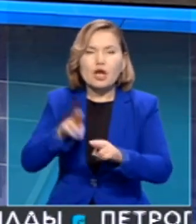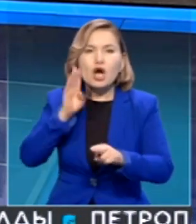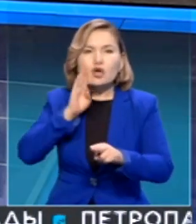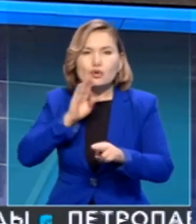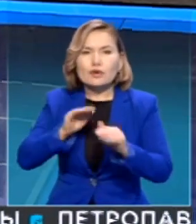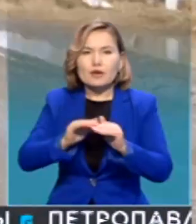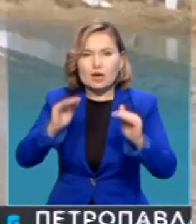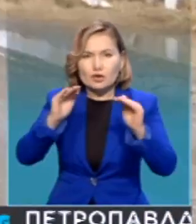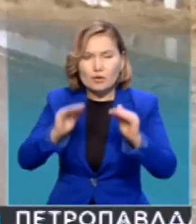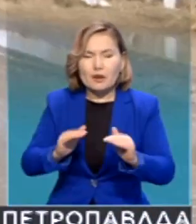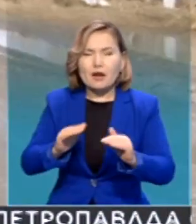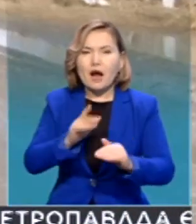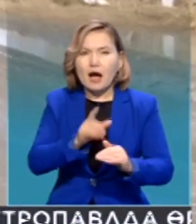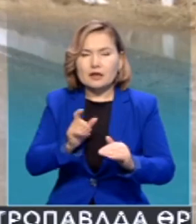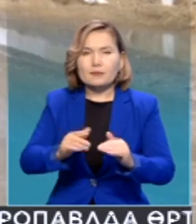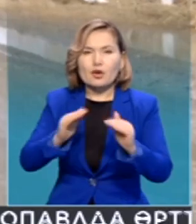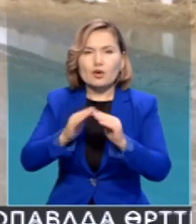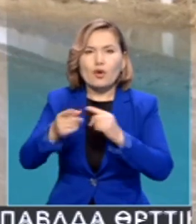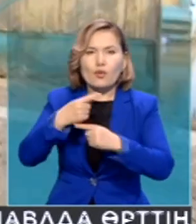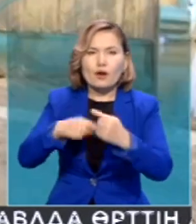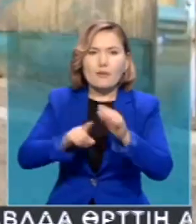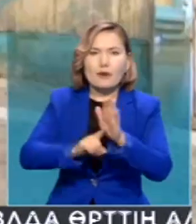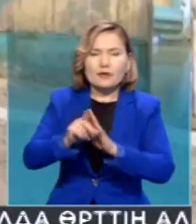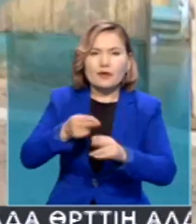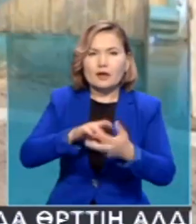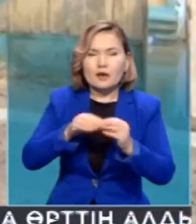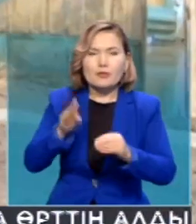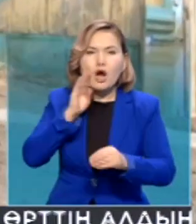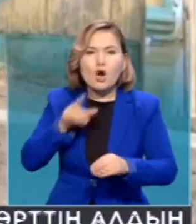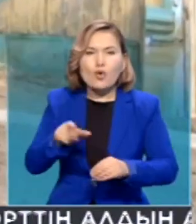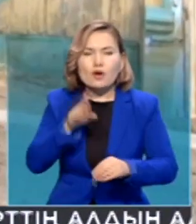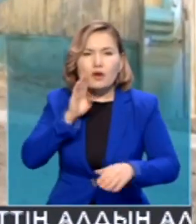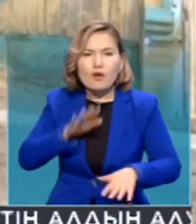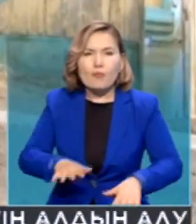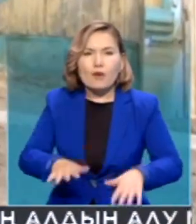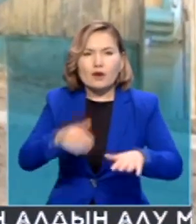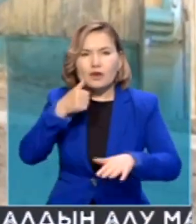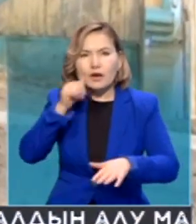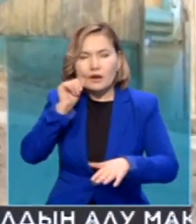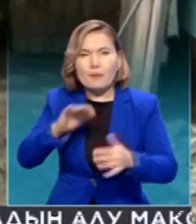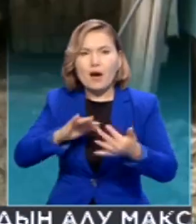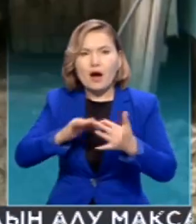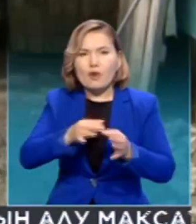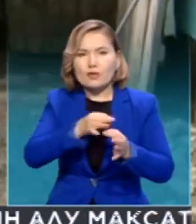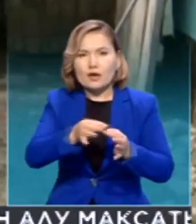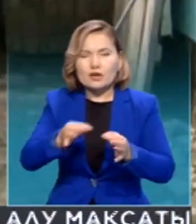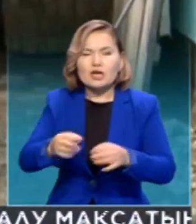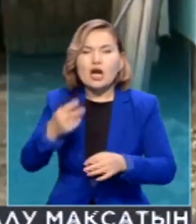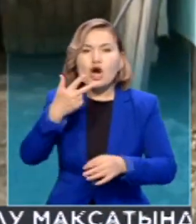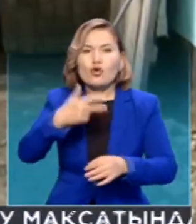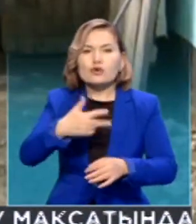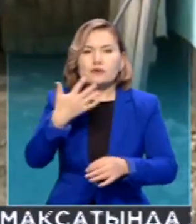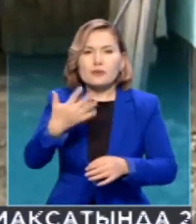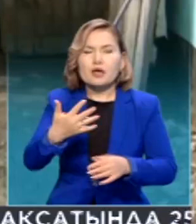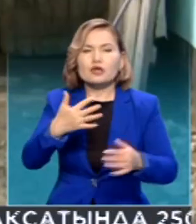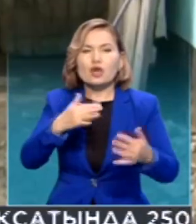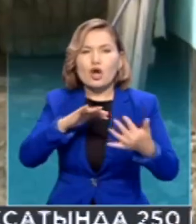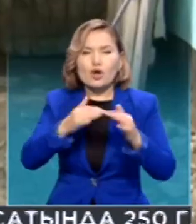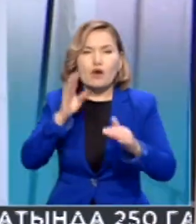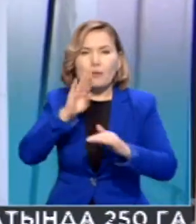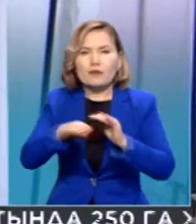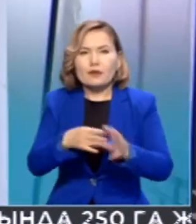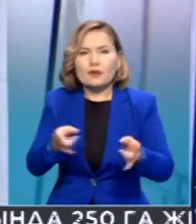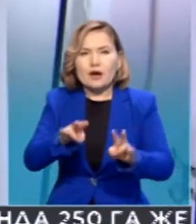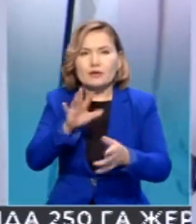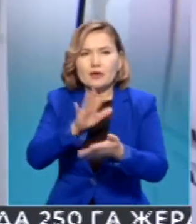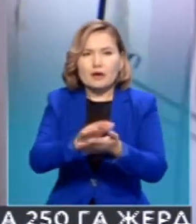төмендеп, қауіп сейілді. Естеріңізге сала кетейік, Тінтуір өзені арнасынан асып, салдарынан Қарамырза ауылында 35 үйге су кірген